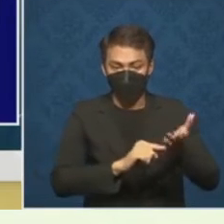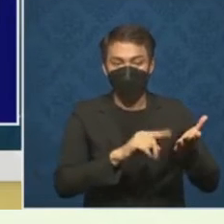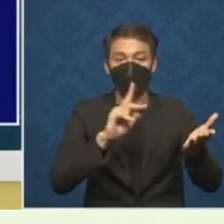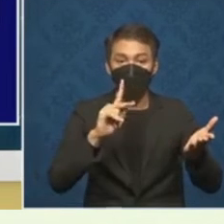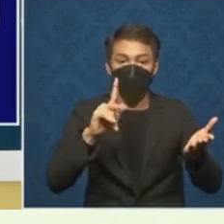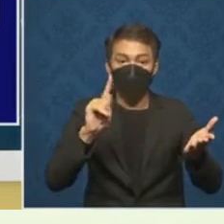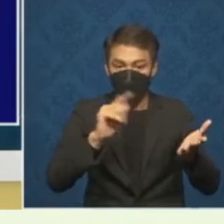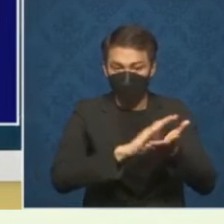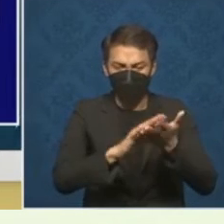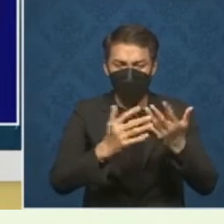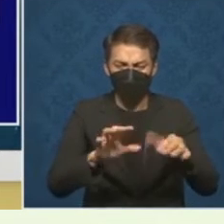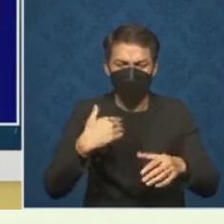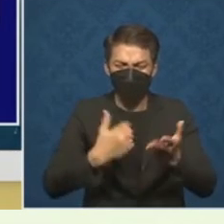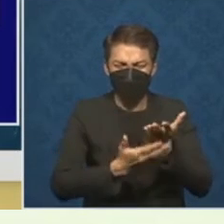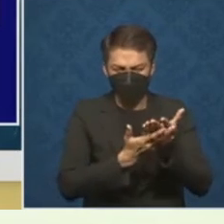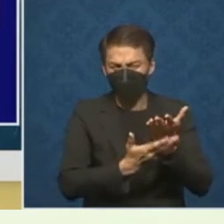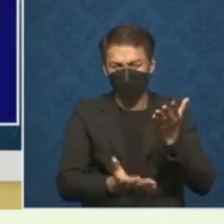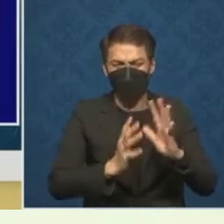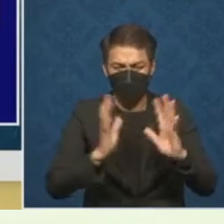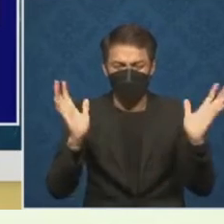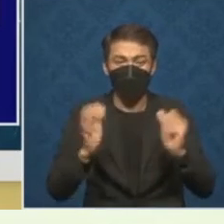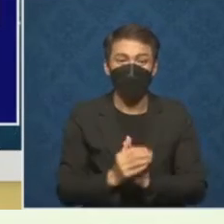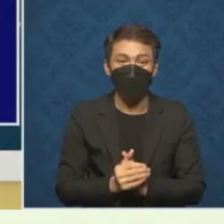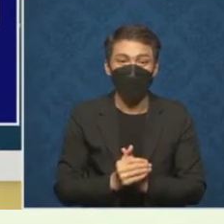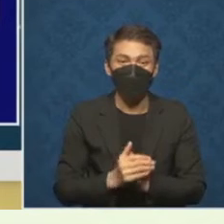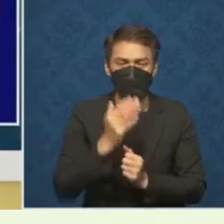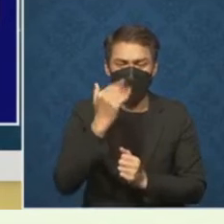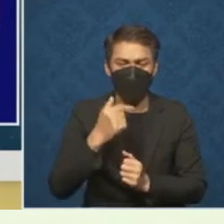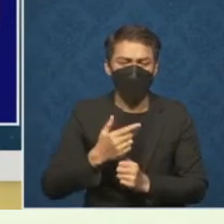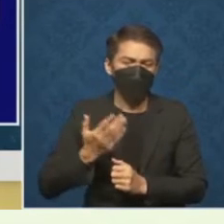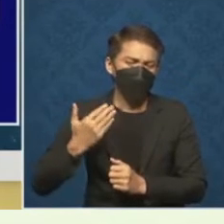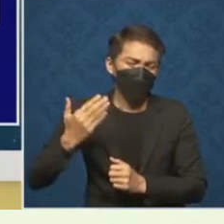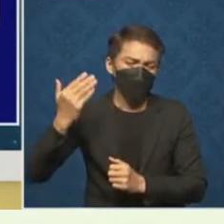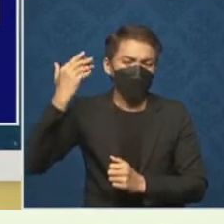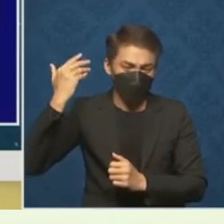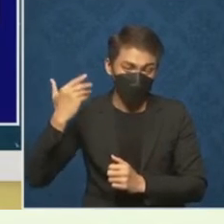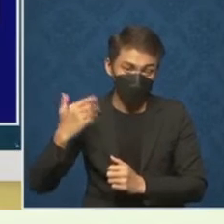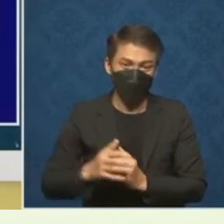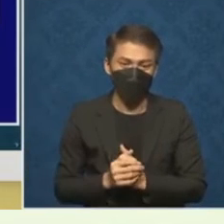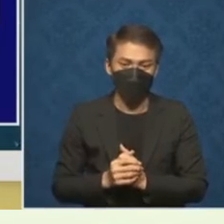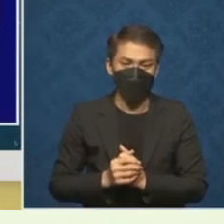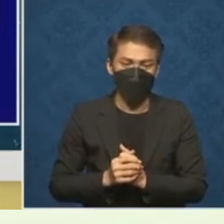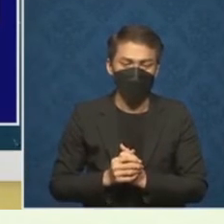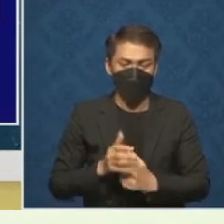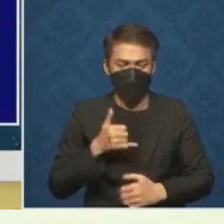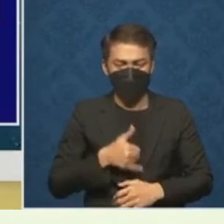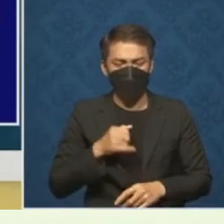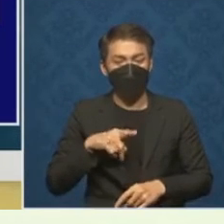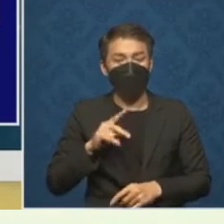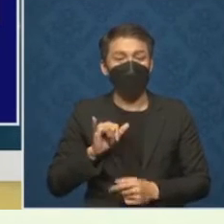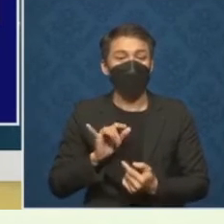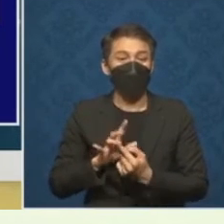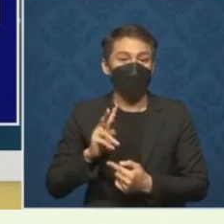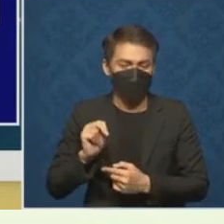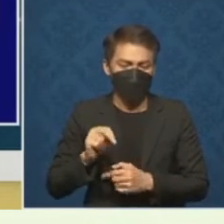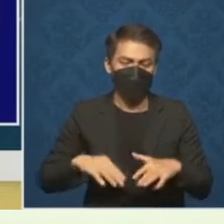านี้อีกเพราะวันเวลามันผ่านแล้วมาแล้วนะครับบางทีพยานหลักฐาน เด็กผมก็เก็บไม่ครบนะครับนี่ก็รวบรวมเท่าที่